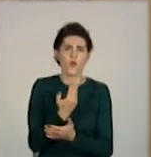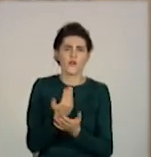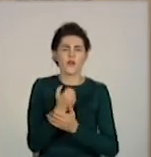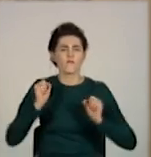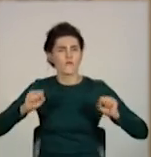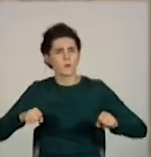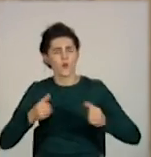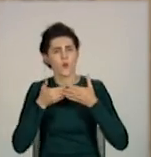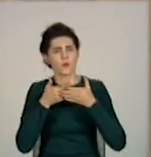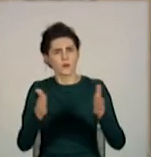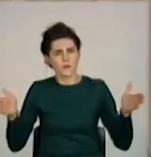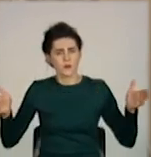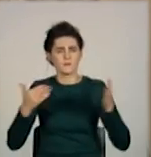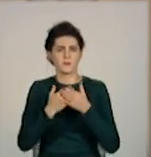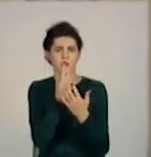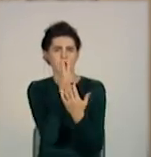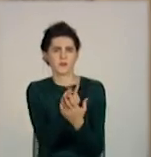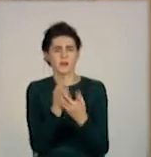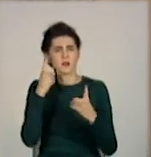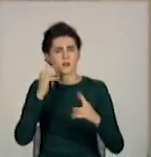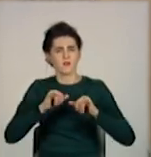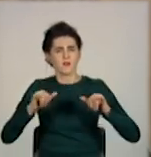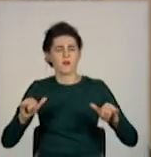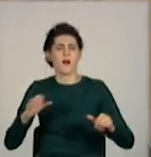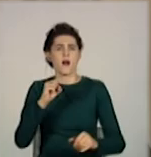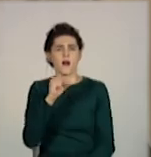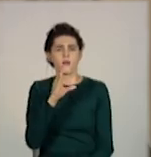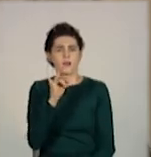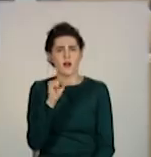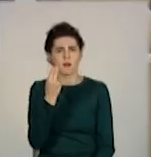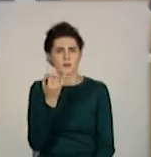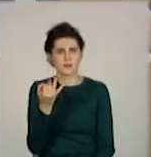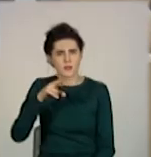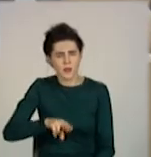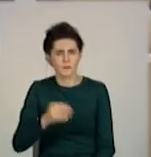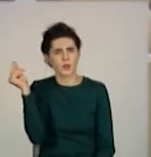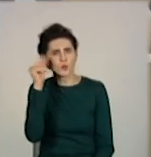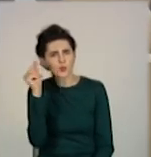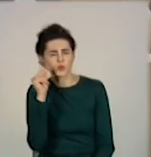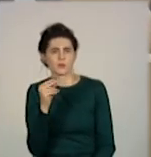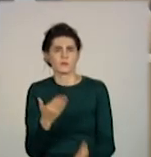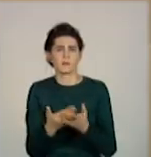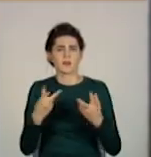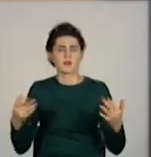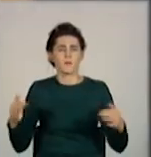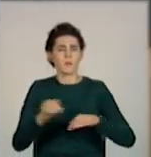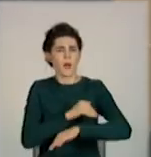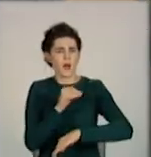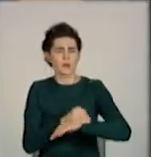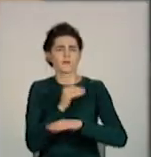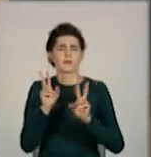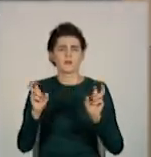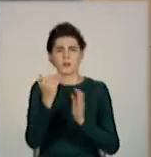відкривають. Ти дивишся, наскільки розвивається авіація в мірі, не тільки в Україні, не тільки те, що ти учиш. Благотворительный проект «Авиатор» прежде